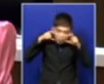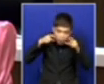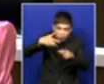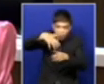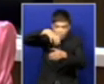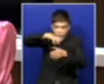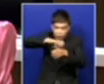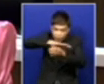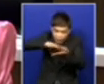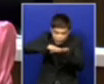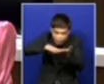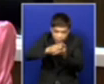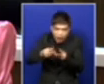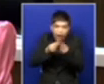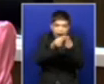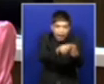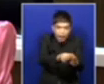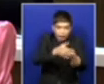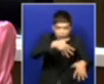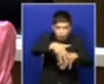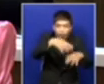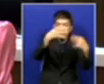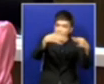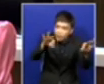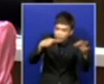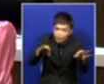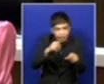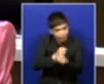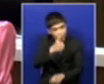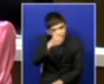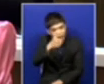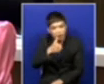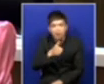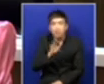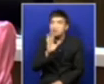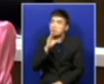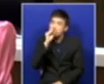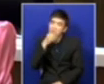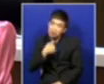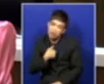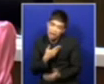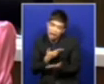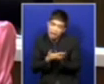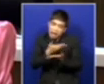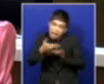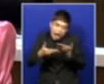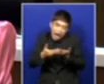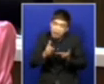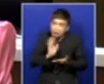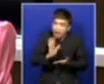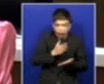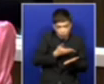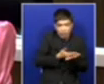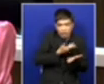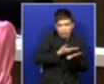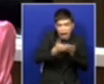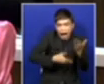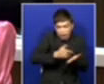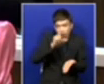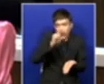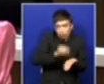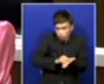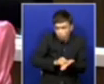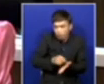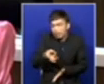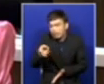งอ่ะก็อ้อมแอมก็โอ้ยผมขายถูกต้นทุนมันไม่เหมือนกับที่ผสมในน้ำมันพูดแบบนั้นใครก็พูดได้แต่ใน